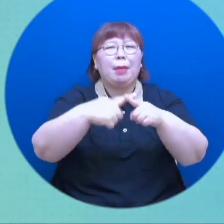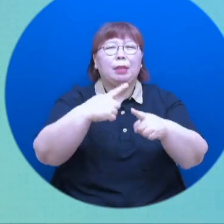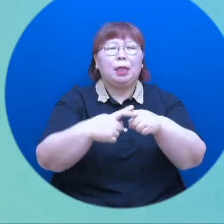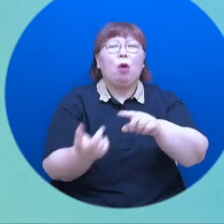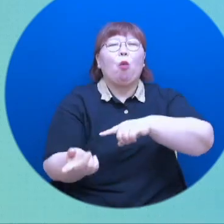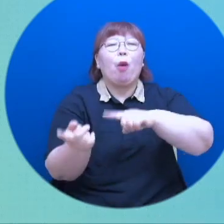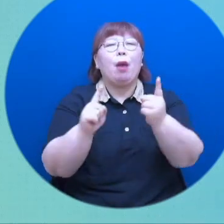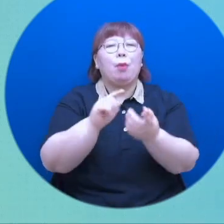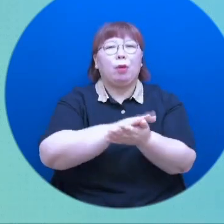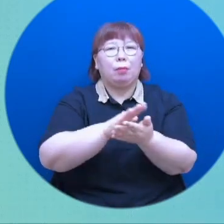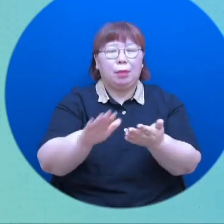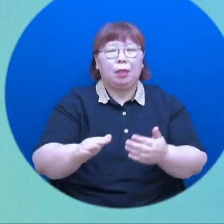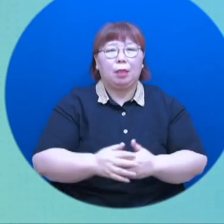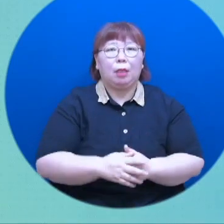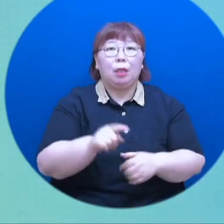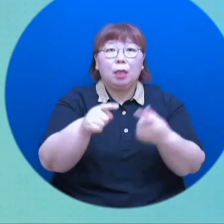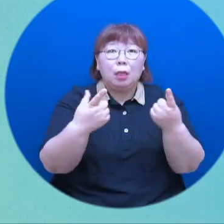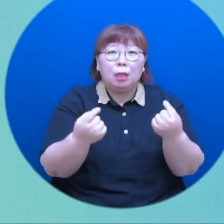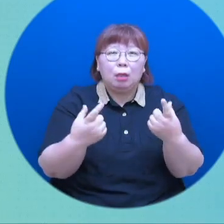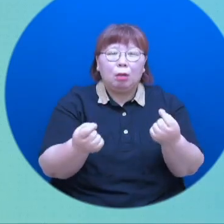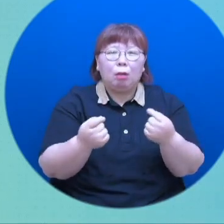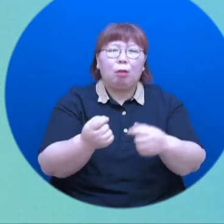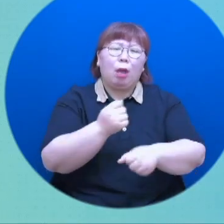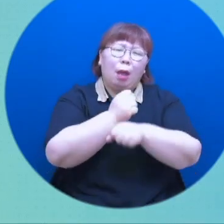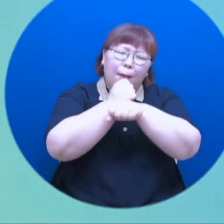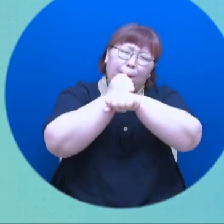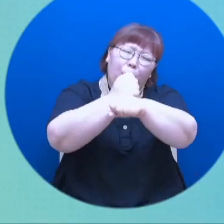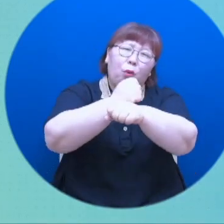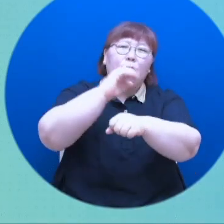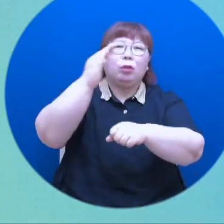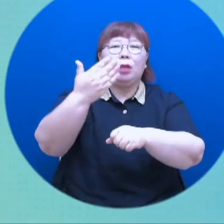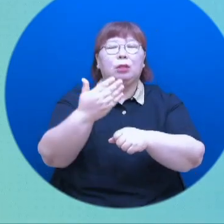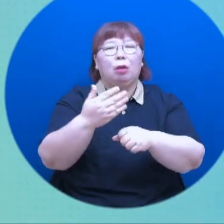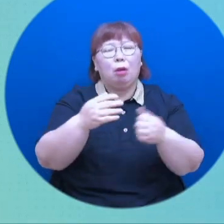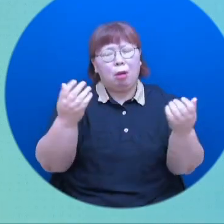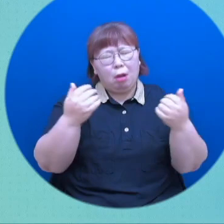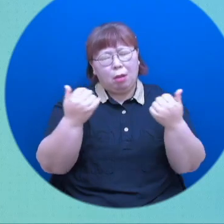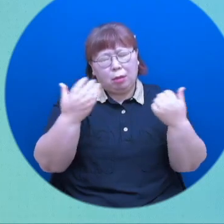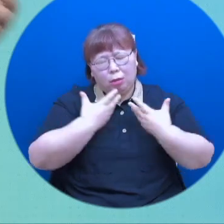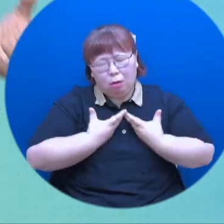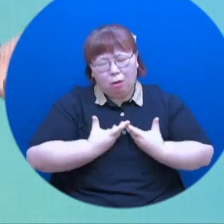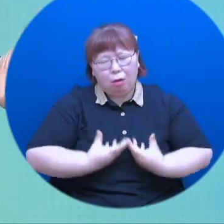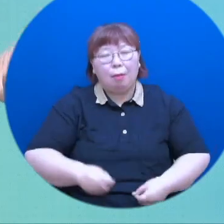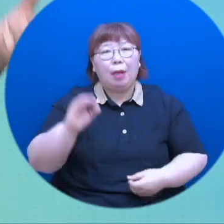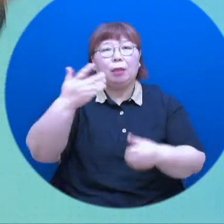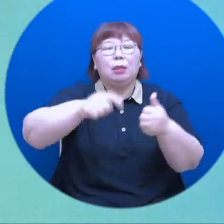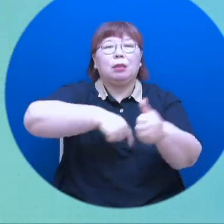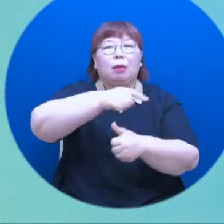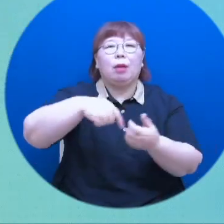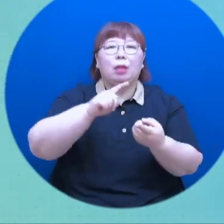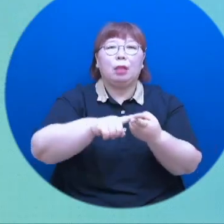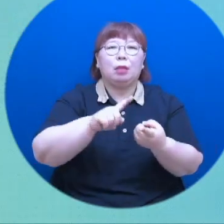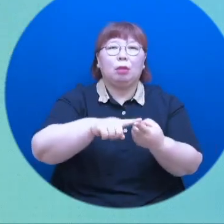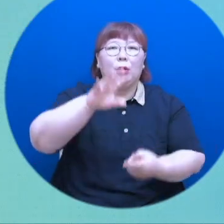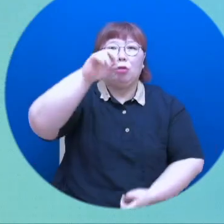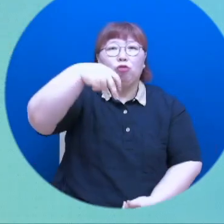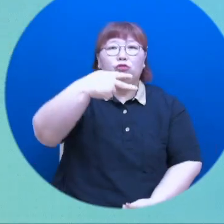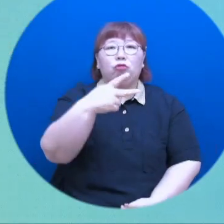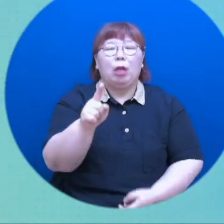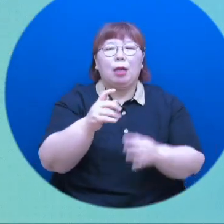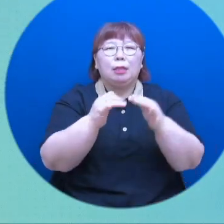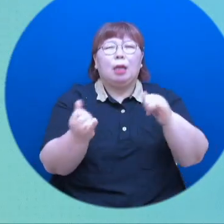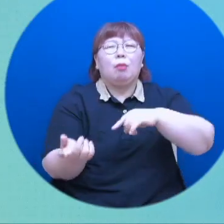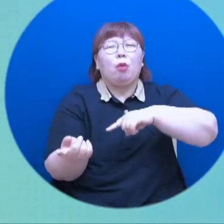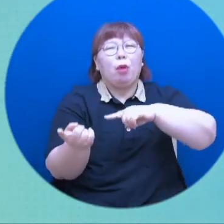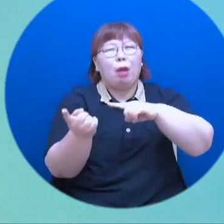본문은 이런 포로된 상태, 절망의 환경에서 하나님께서 그 유다인들을 어떻게